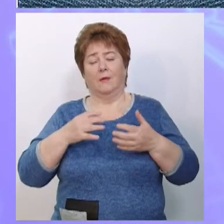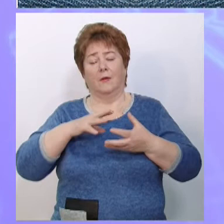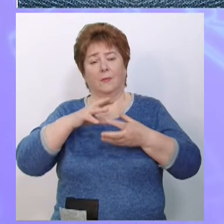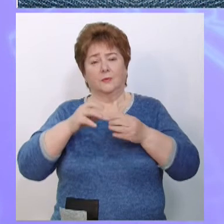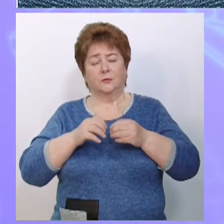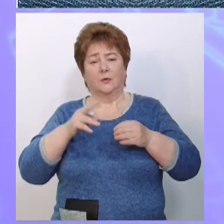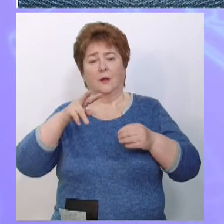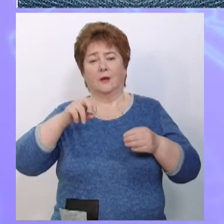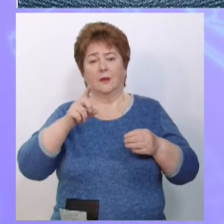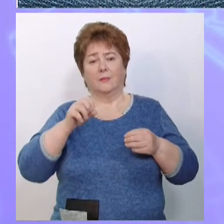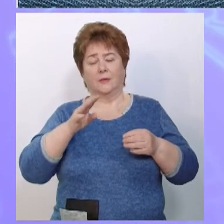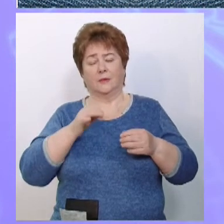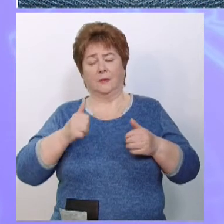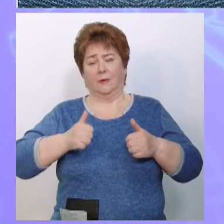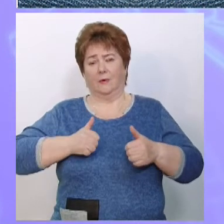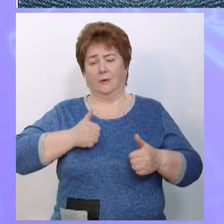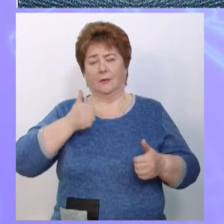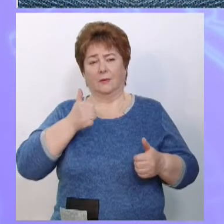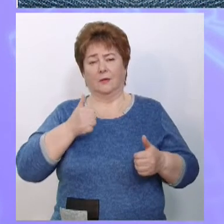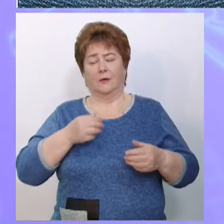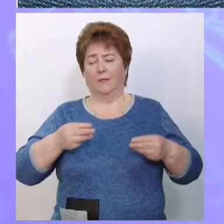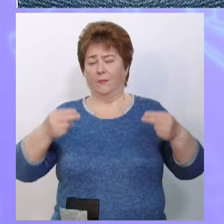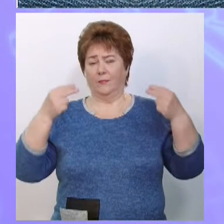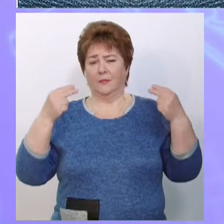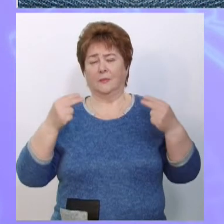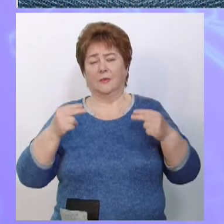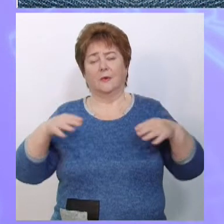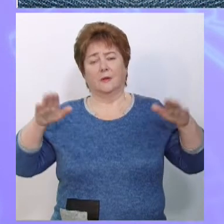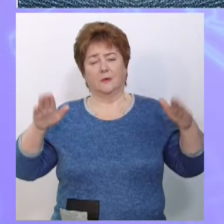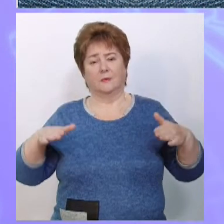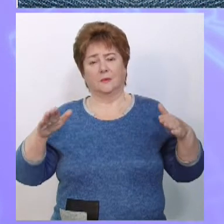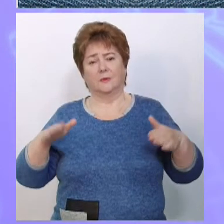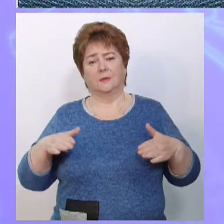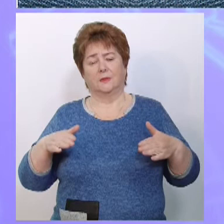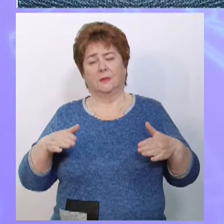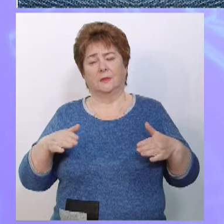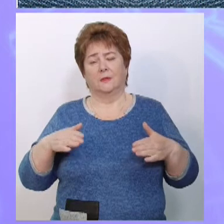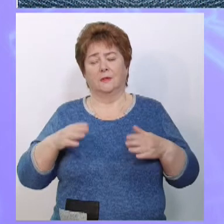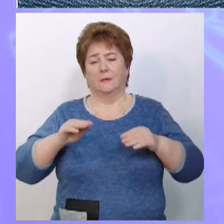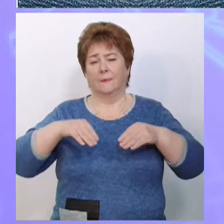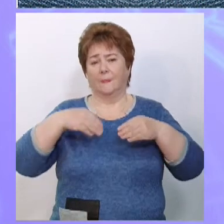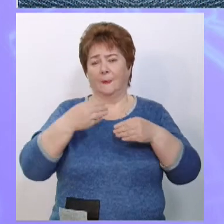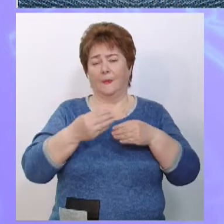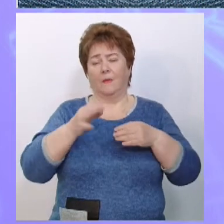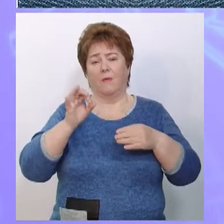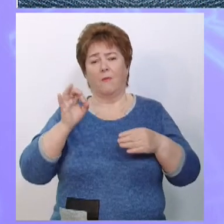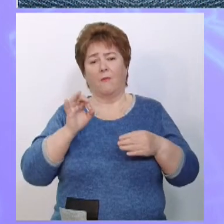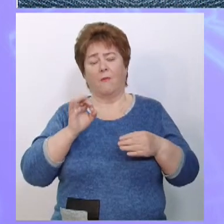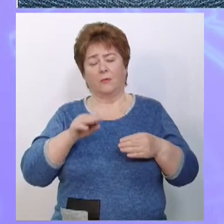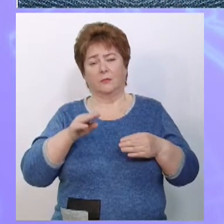поскольку лебеди – это горделивые и величавые птицы, наделенные от